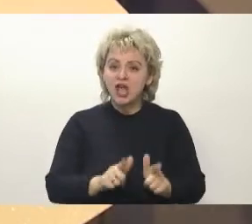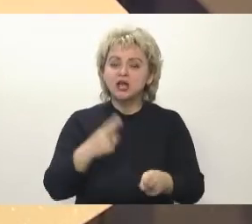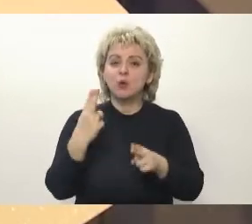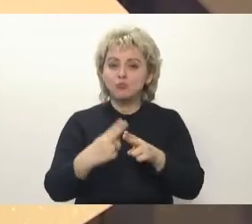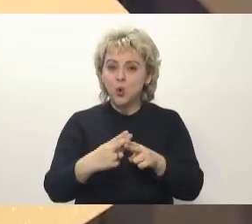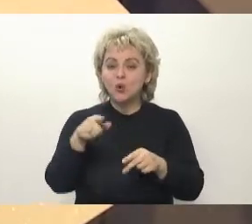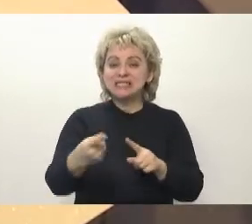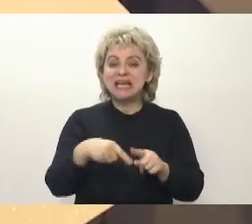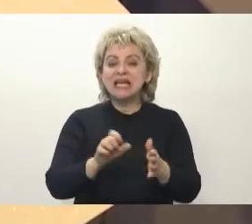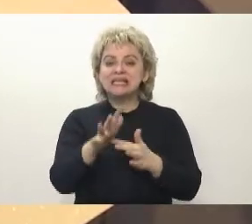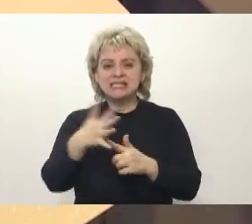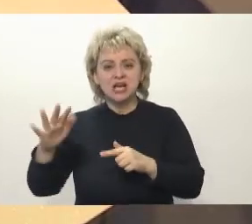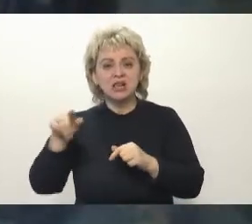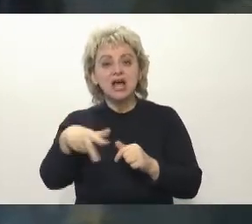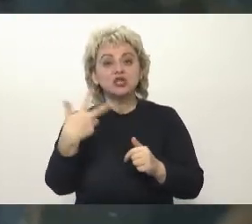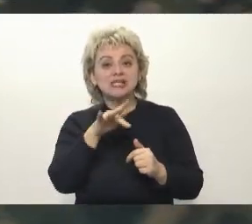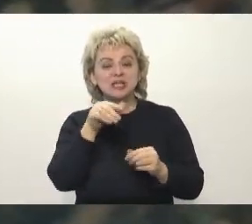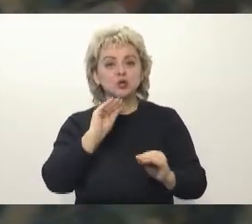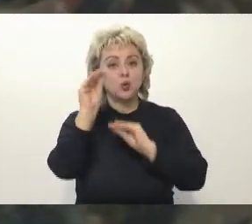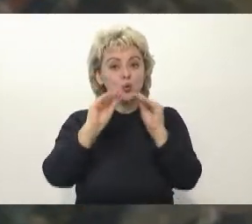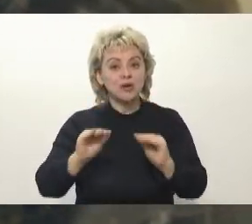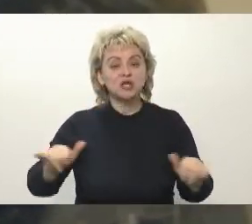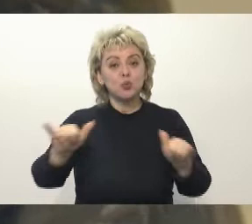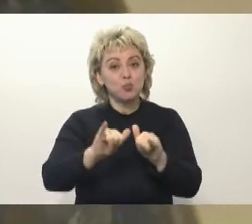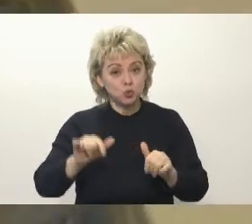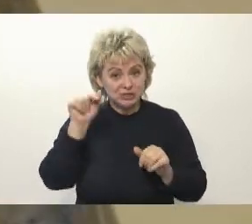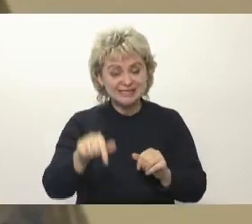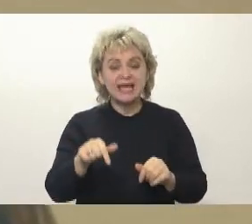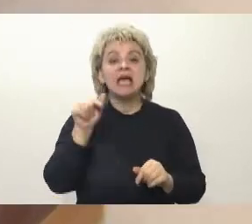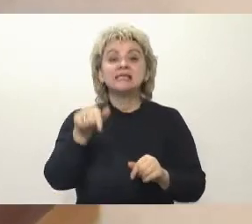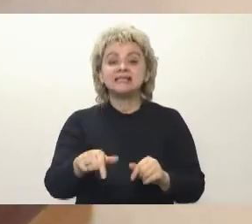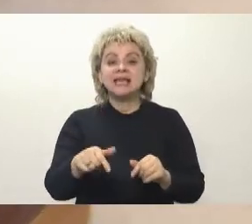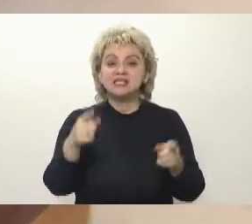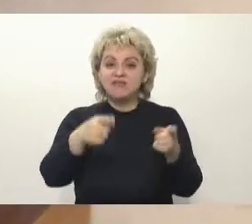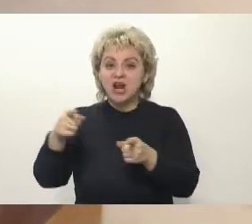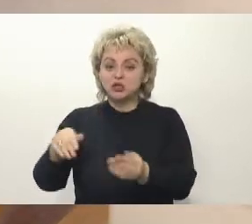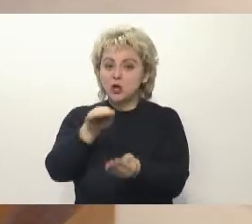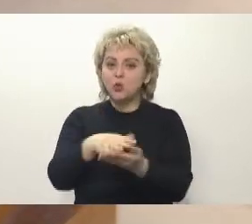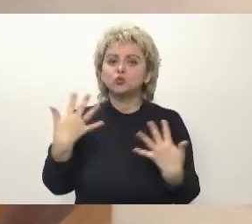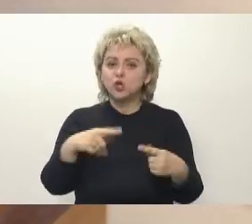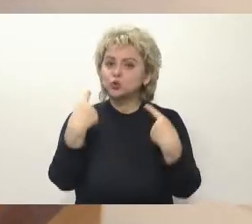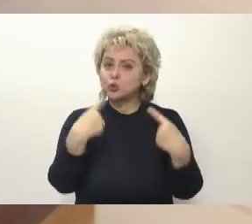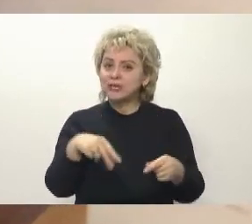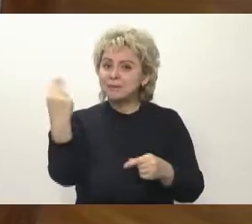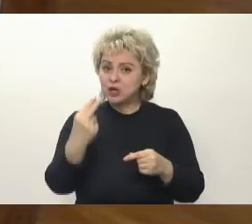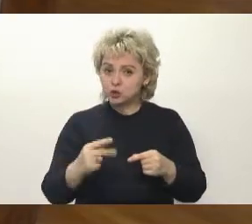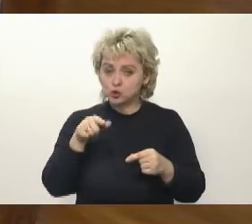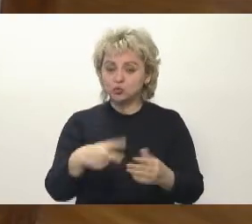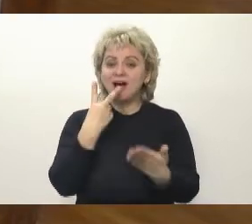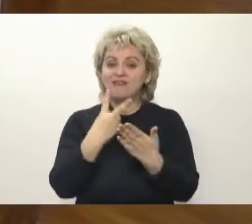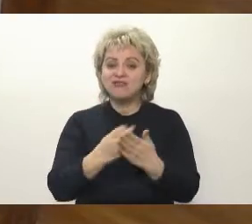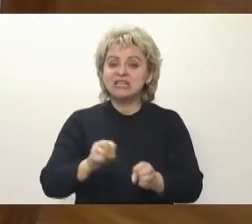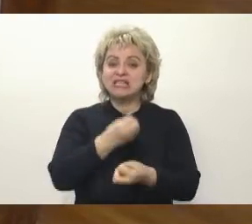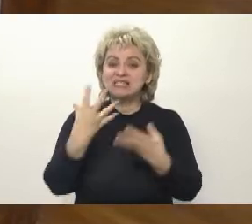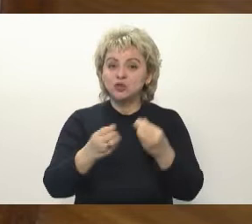бронзовые из синего стекла – уже 30 лет украшают экспозиции музея. Здесь же фрагменты надгробия, но уже с другим орнаментом в виде